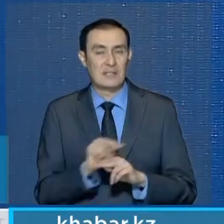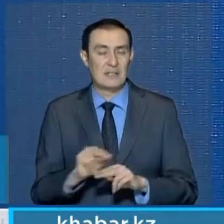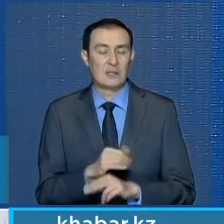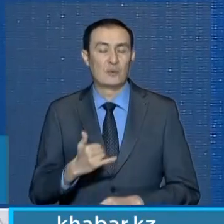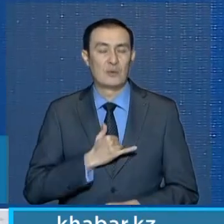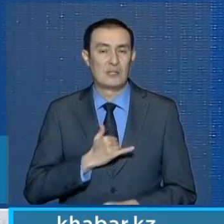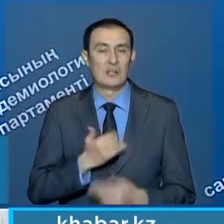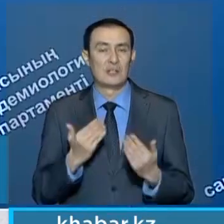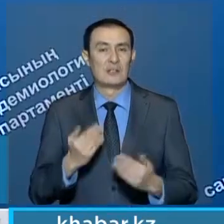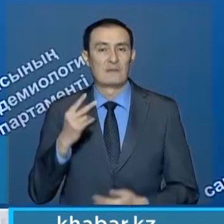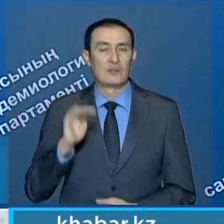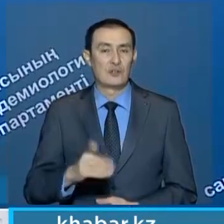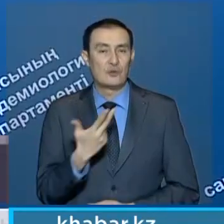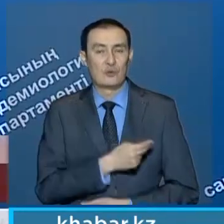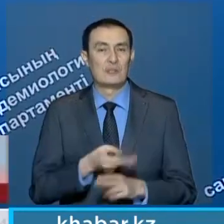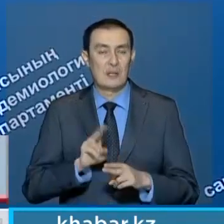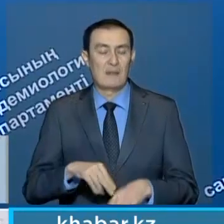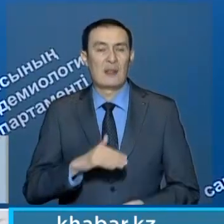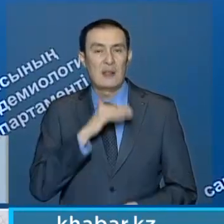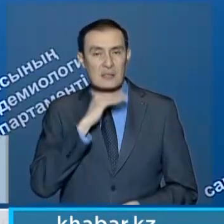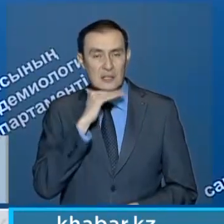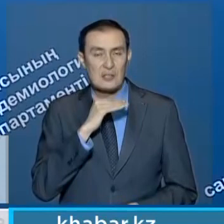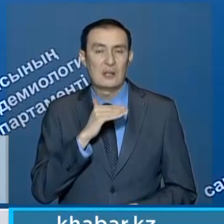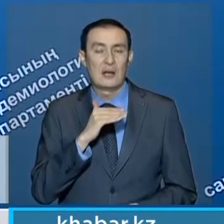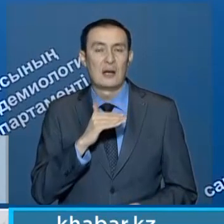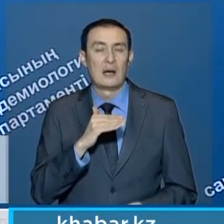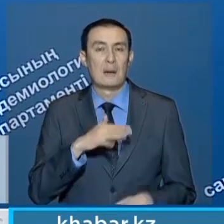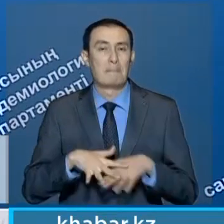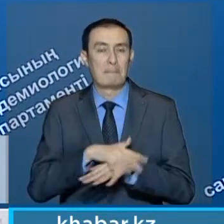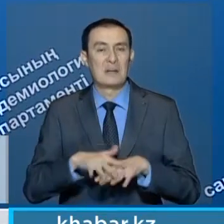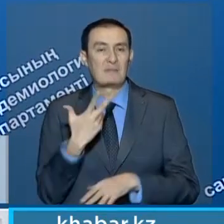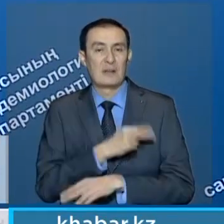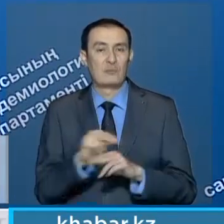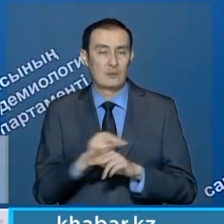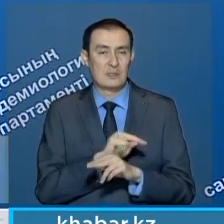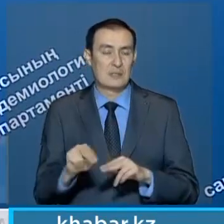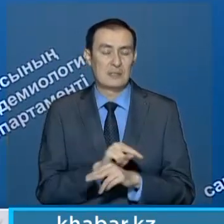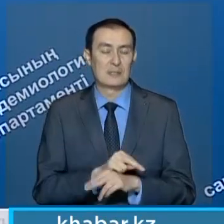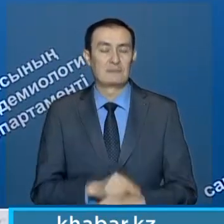имеется 42 000 доз. Это количество достаточно и для проведения массовой иммунизации, и для плановой.